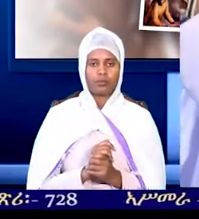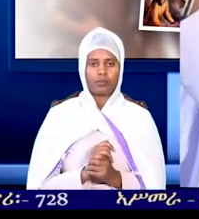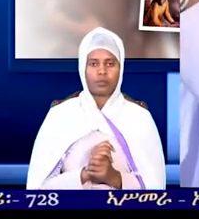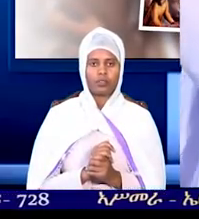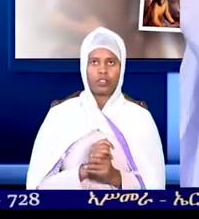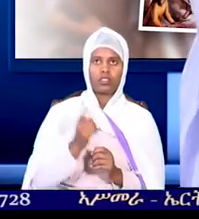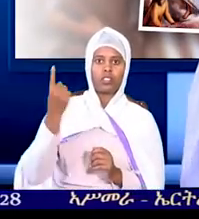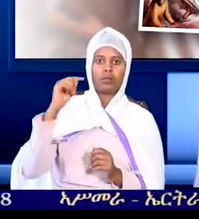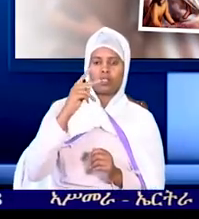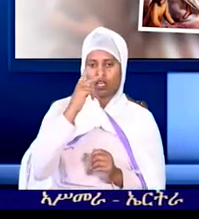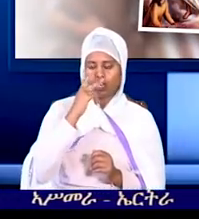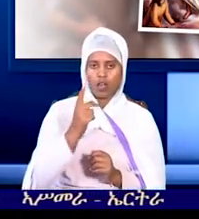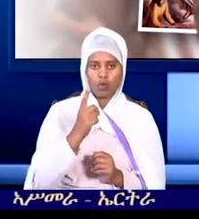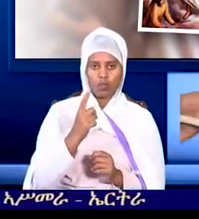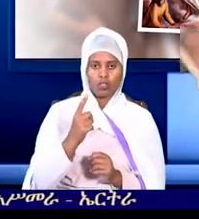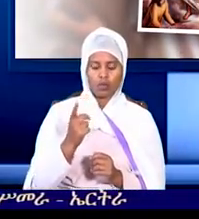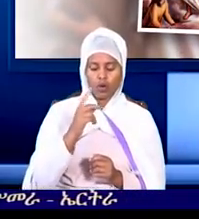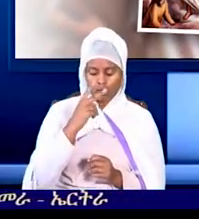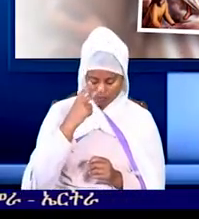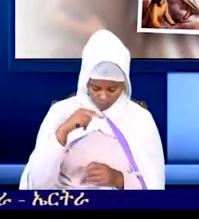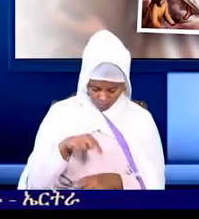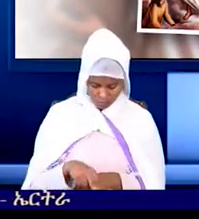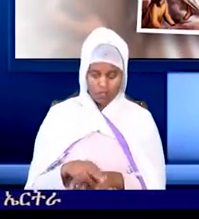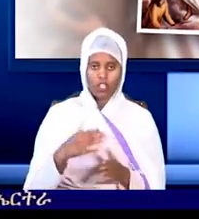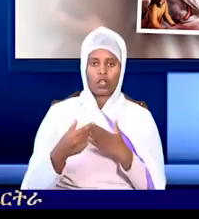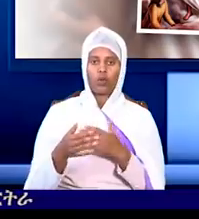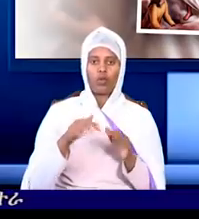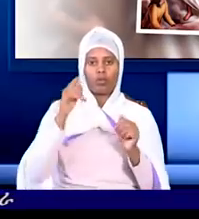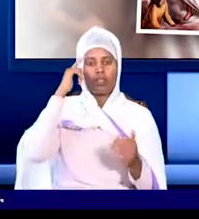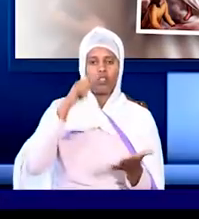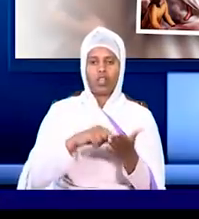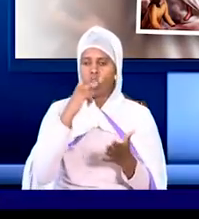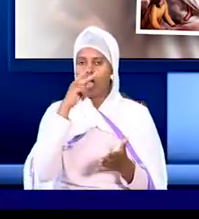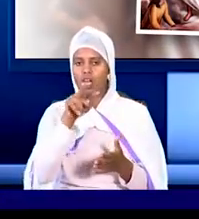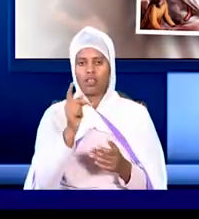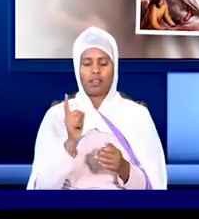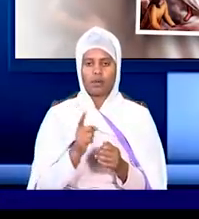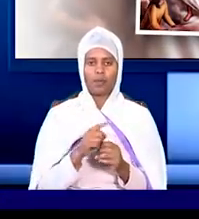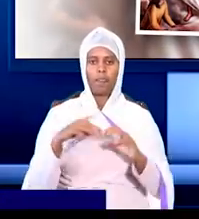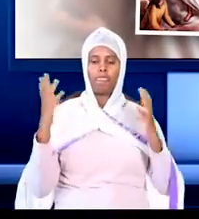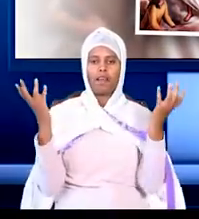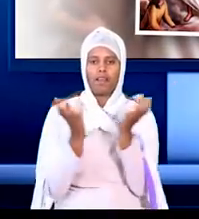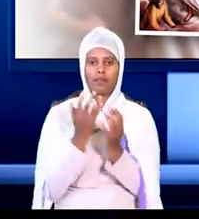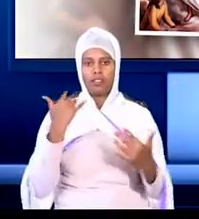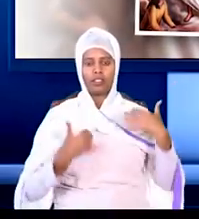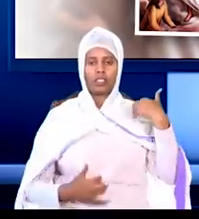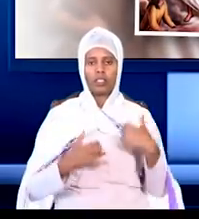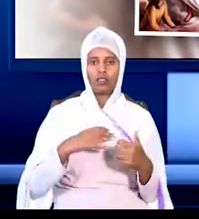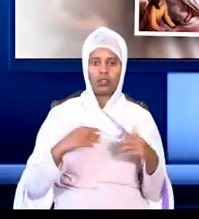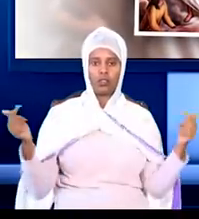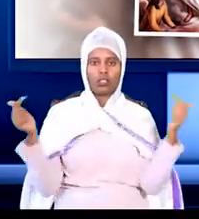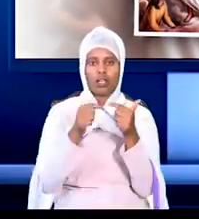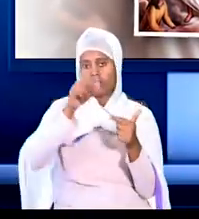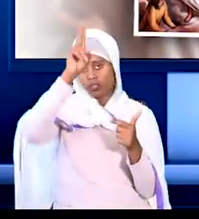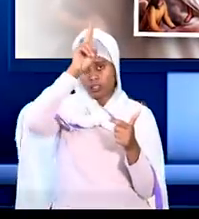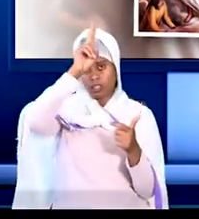ባህር መለኮቱ ክትስእ ከሎ ንሰምከ ቁልቁል ኣፎም ተደፉ ሕጂ እውን ፀላኢና ቁልቁል ኣፎ ክደፍእ ኣልና እቲ ንዓለም ድብፅውፃ